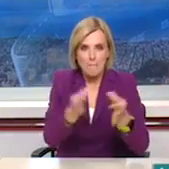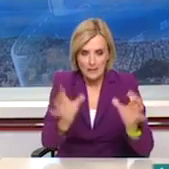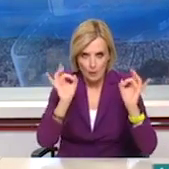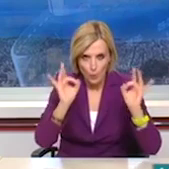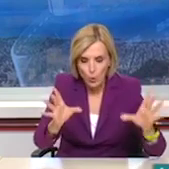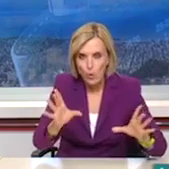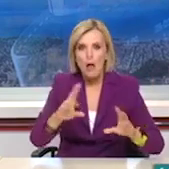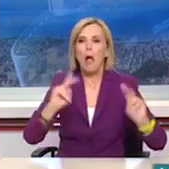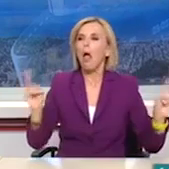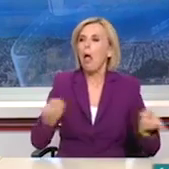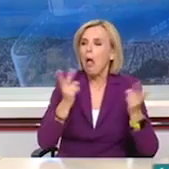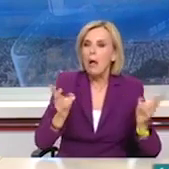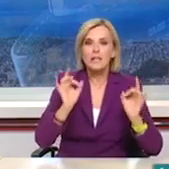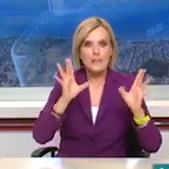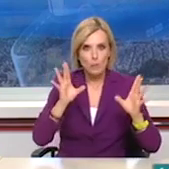θανάτους.